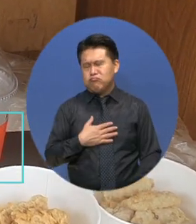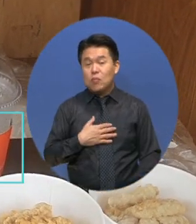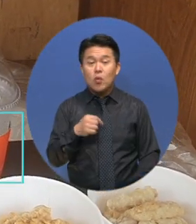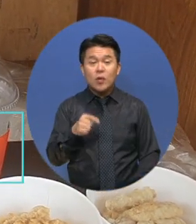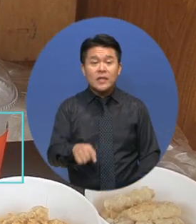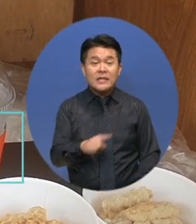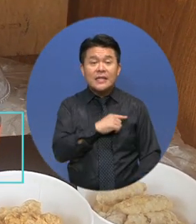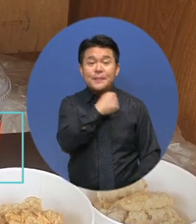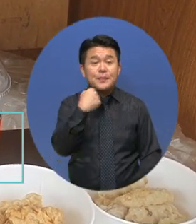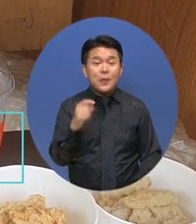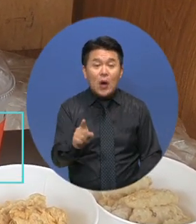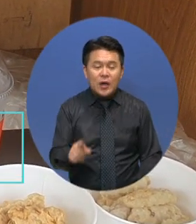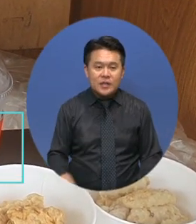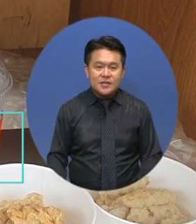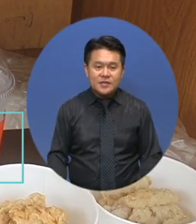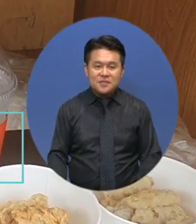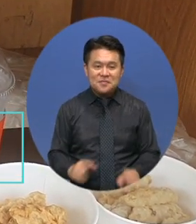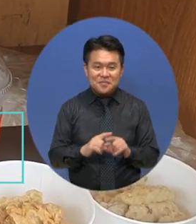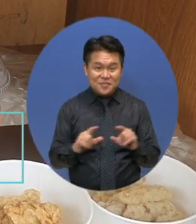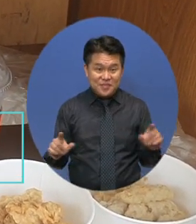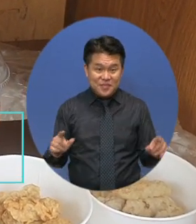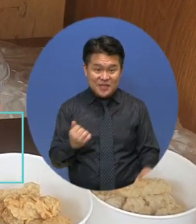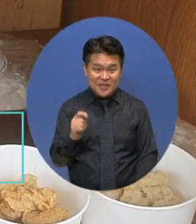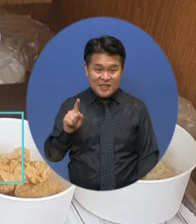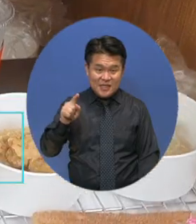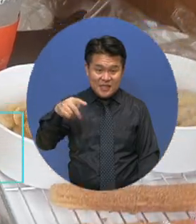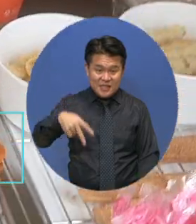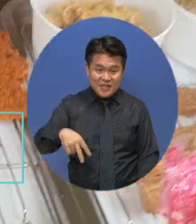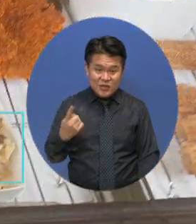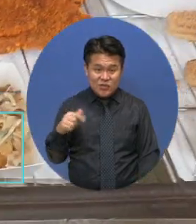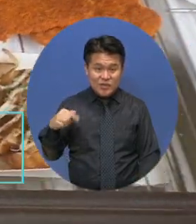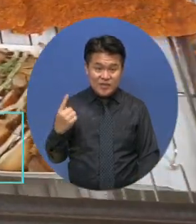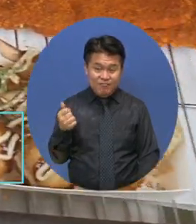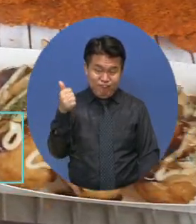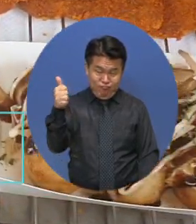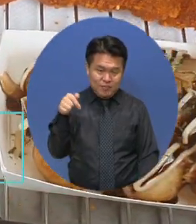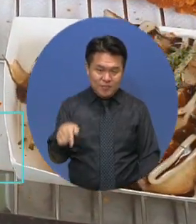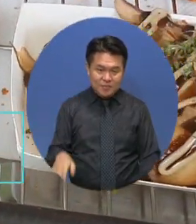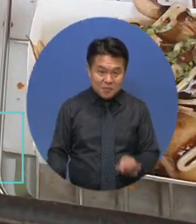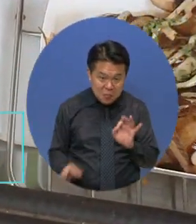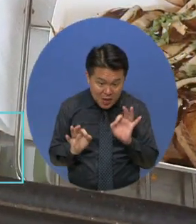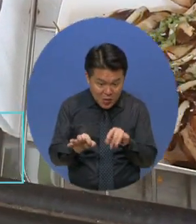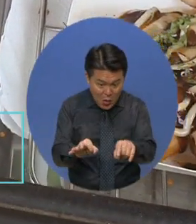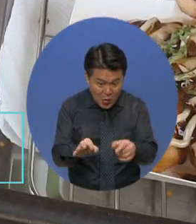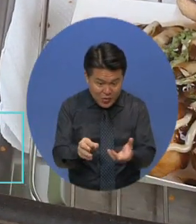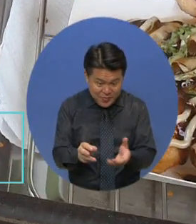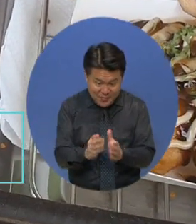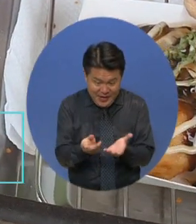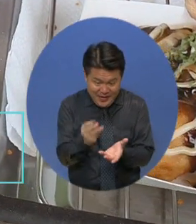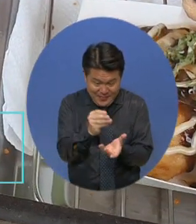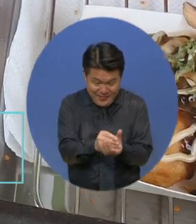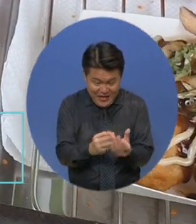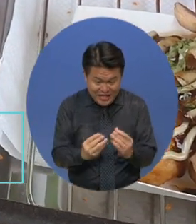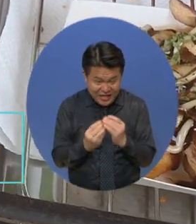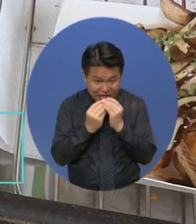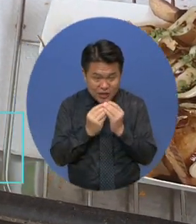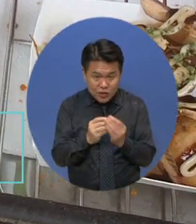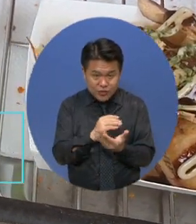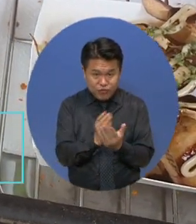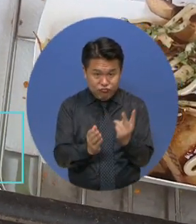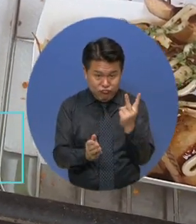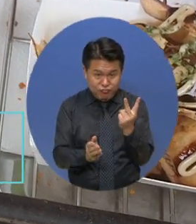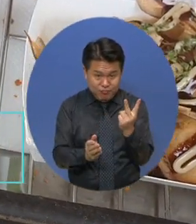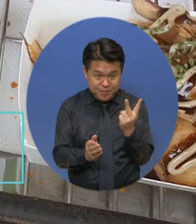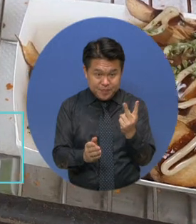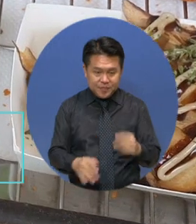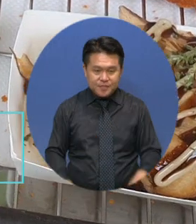메뉴가 뭐예요? 저희 주로 핫도그가 제일 잘 나오거든요. 아, 핫도그요? 여기 네. 보이는 요건가요? 네네, 맞아요. 종류는 이렇게 두